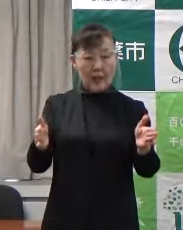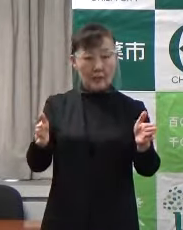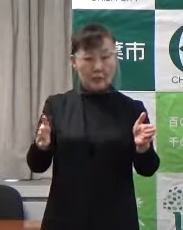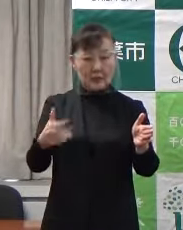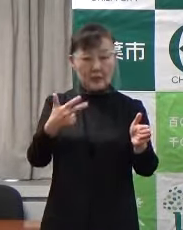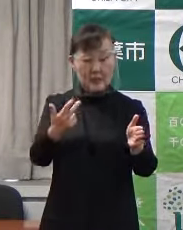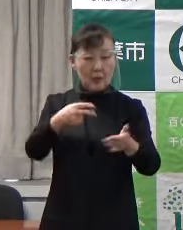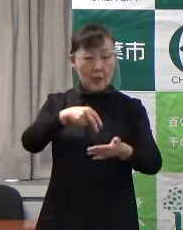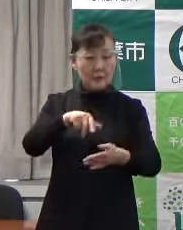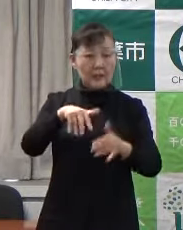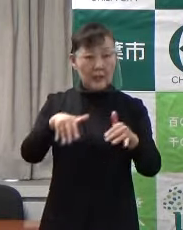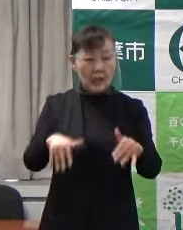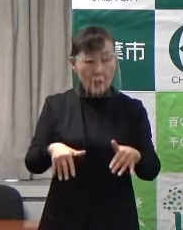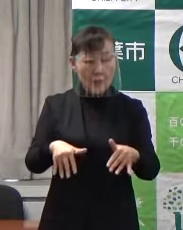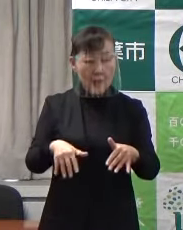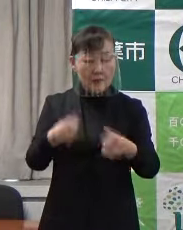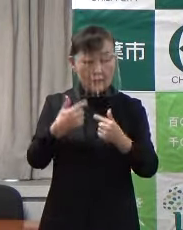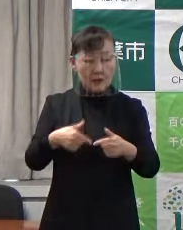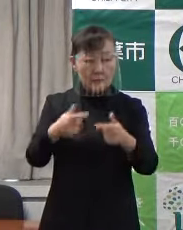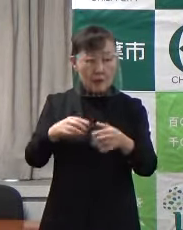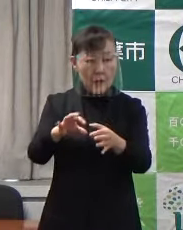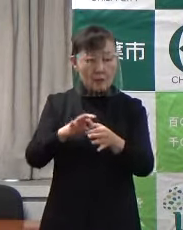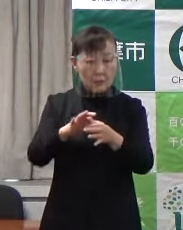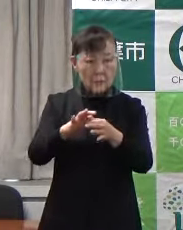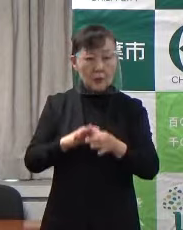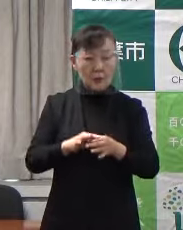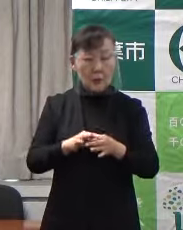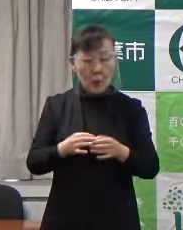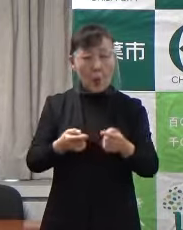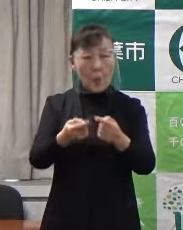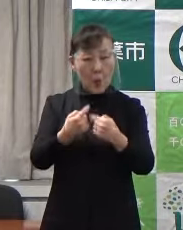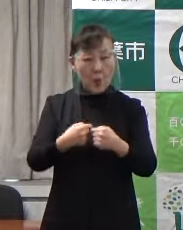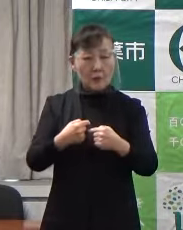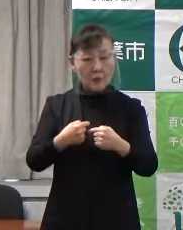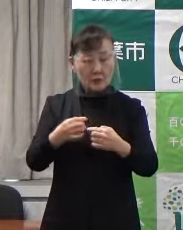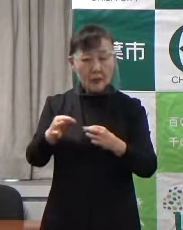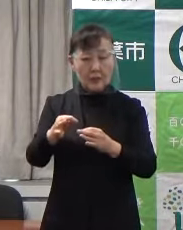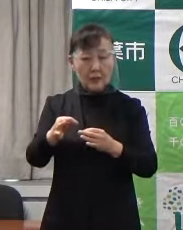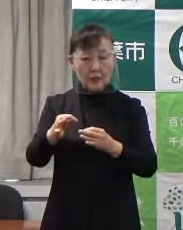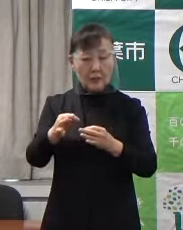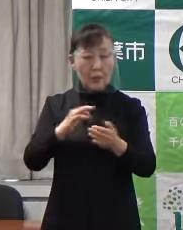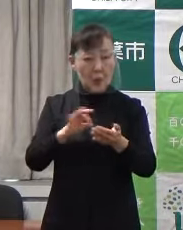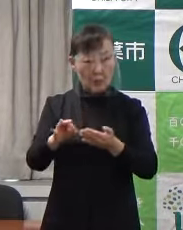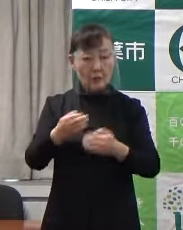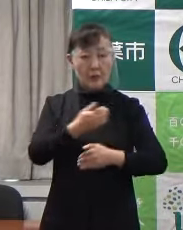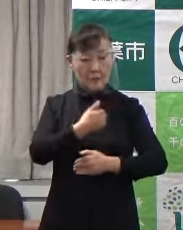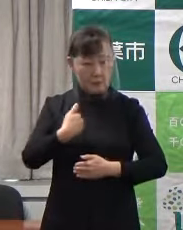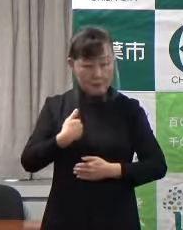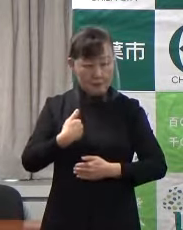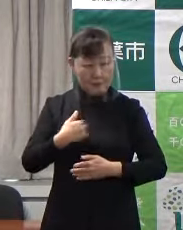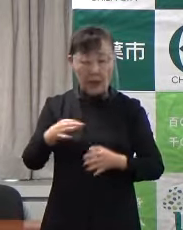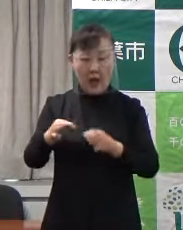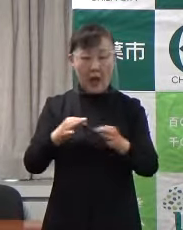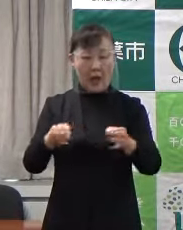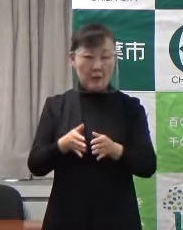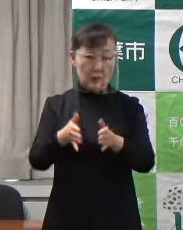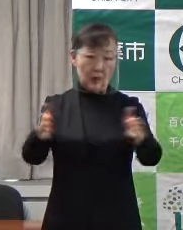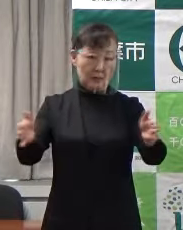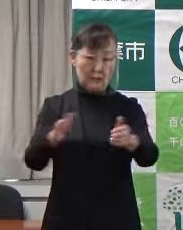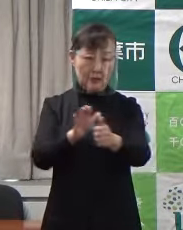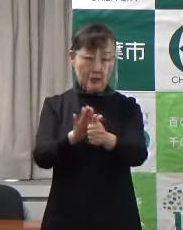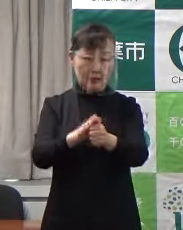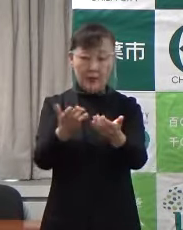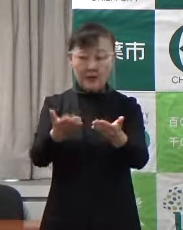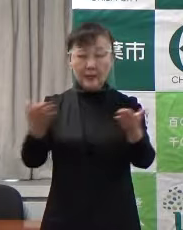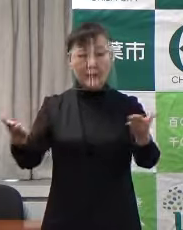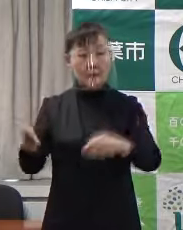市の機関は随意契約による商品等の購入が可能、それから3番で販路の拡大の支援、これはあの展示